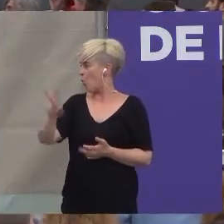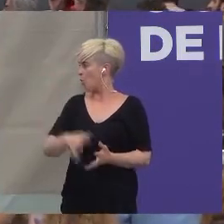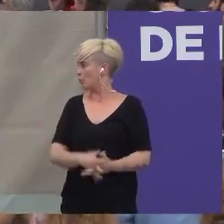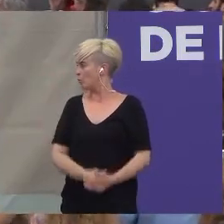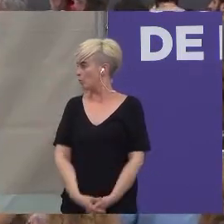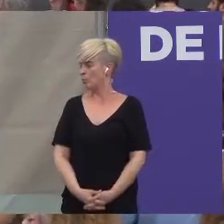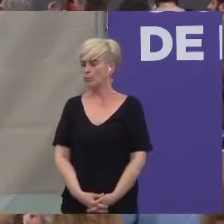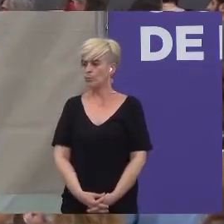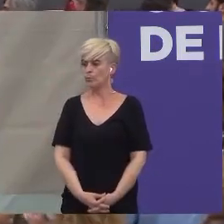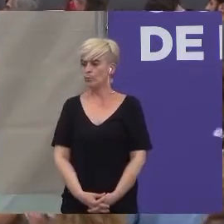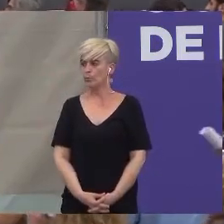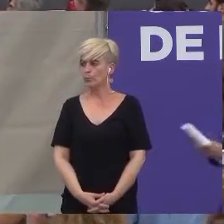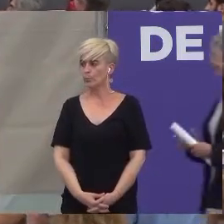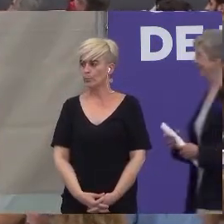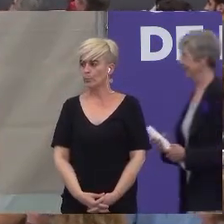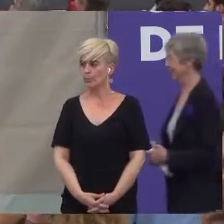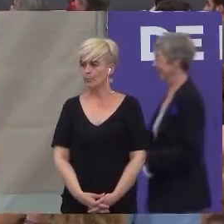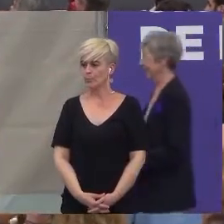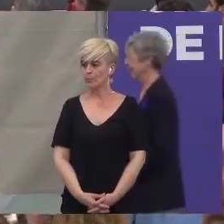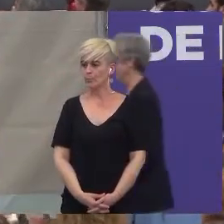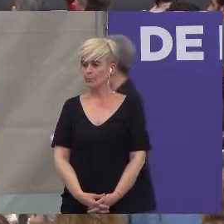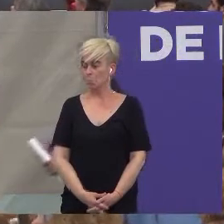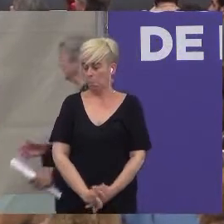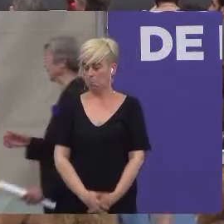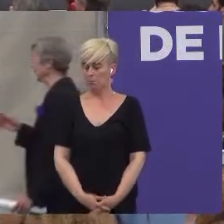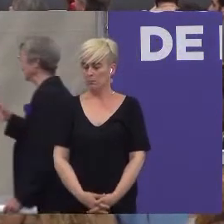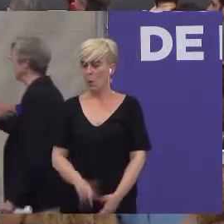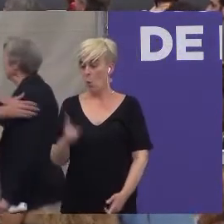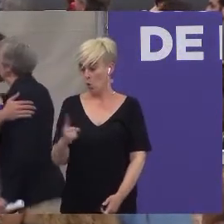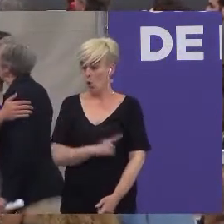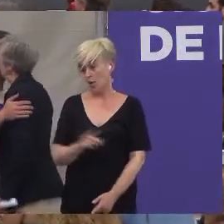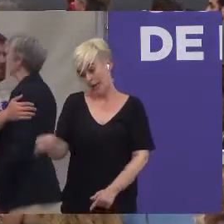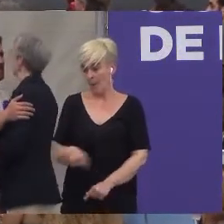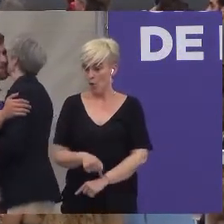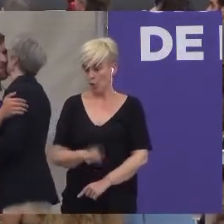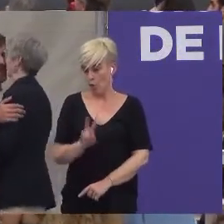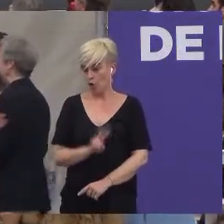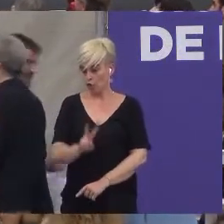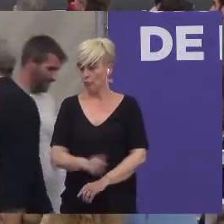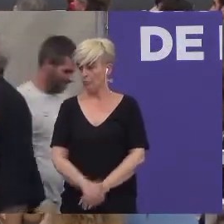Thank you.